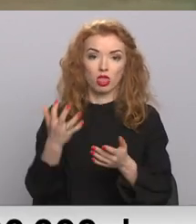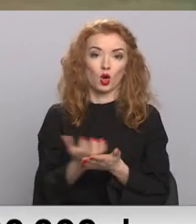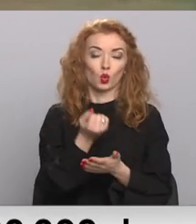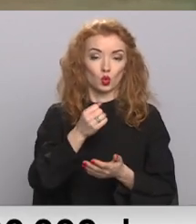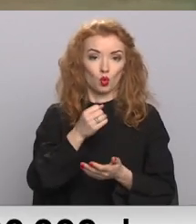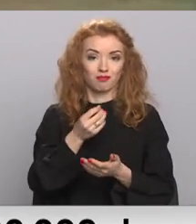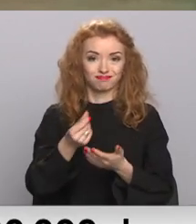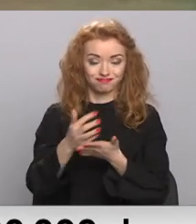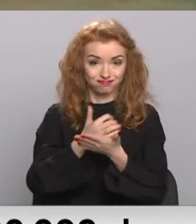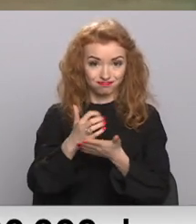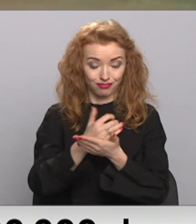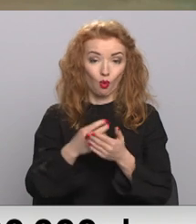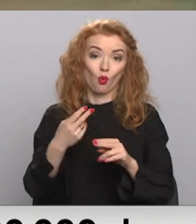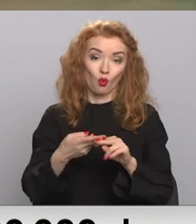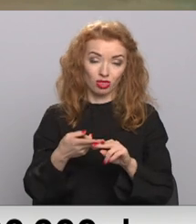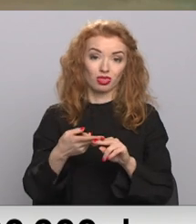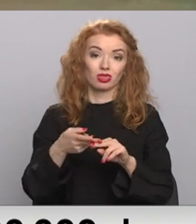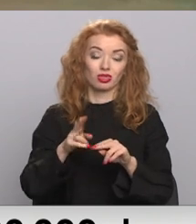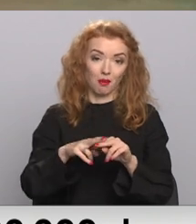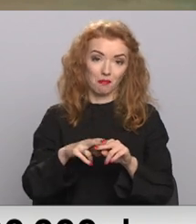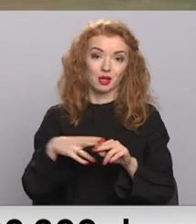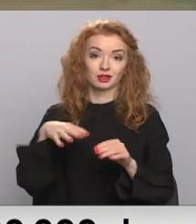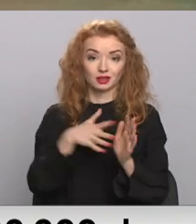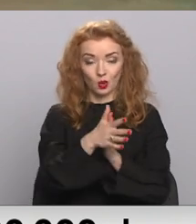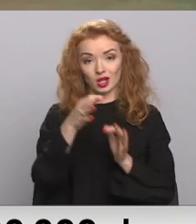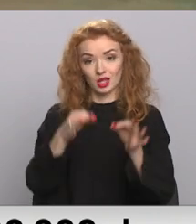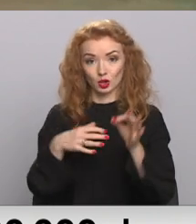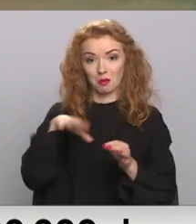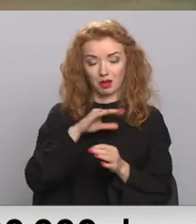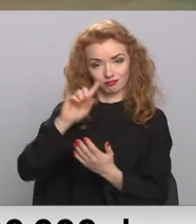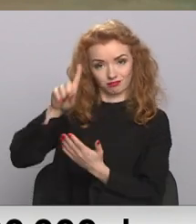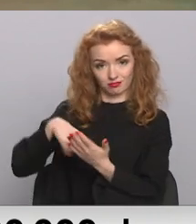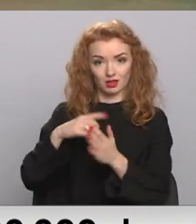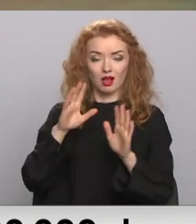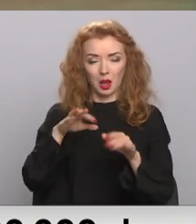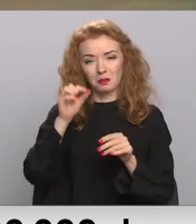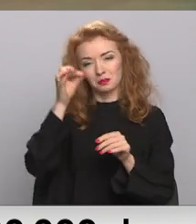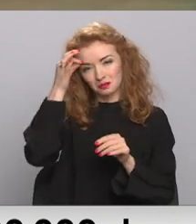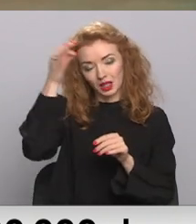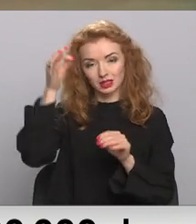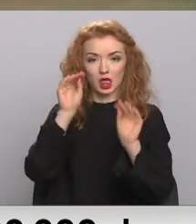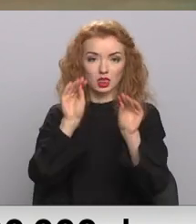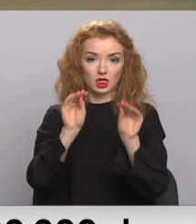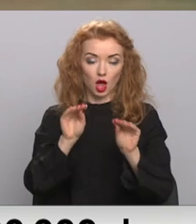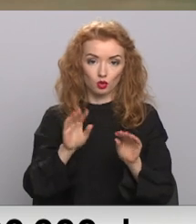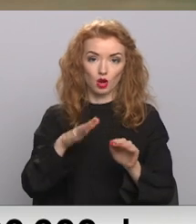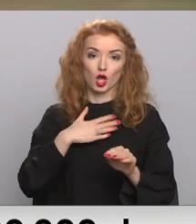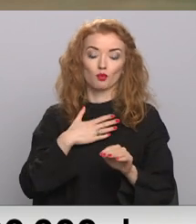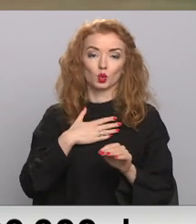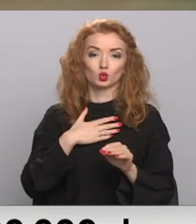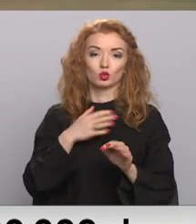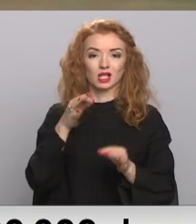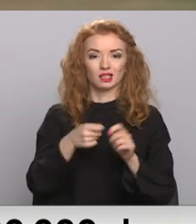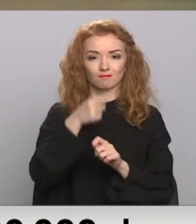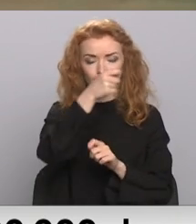peļņu. Un tad es domāju, ka caur tiesu mēs arī prasīsim, lai pieprecizē datus, lai mūsu tā vēršanās būtu korekta